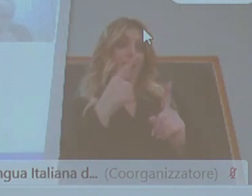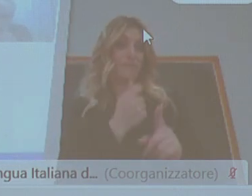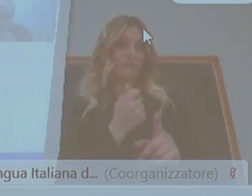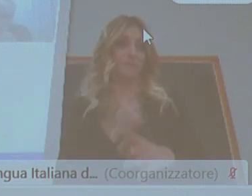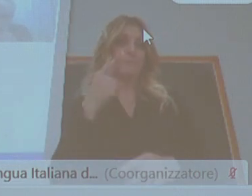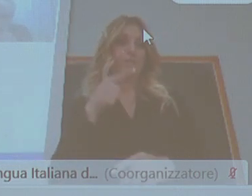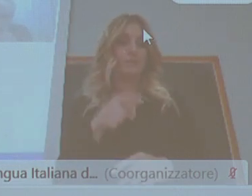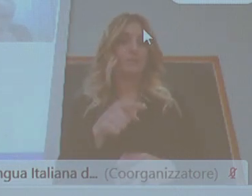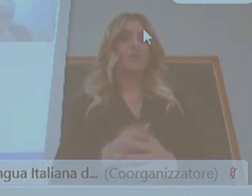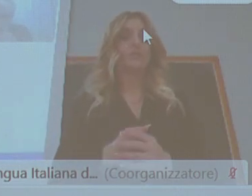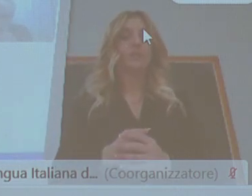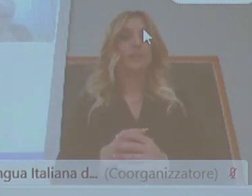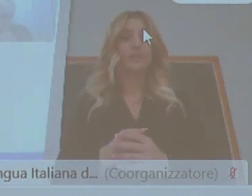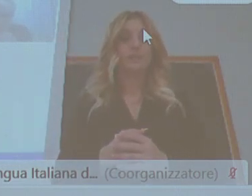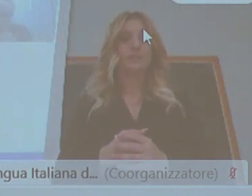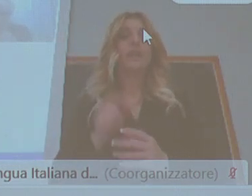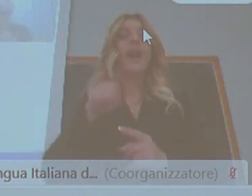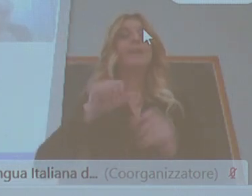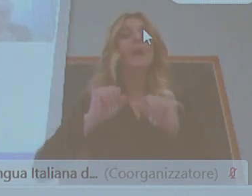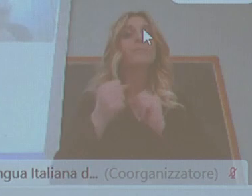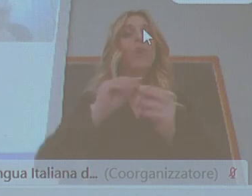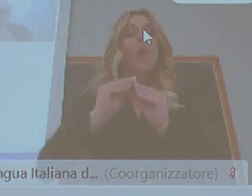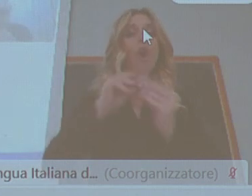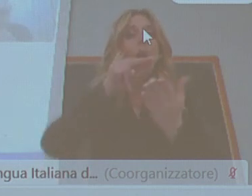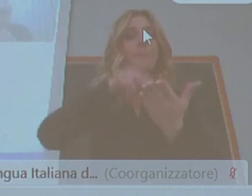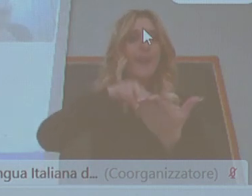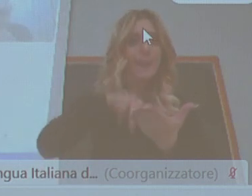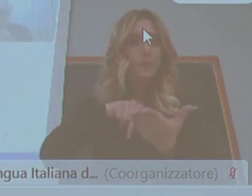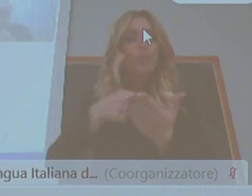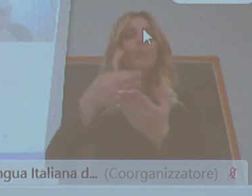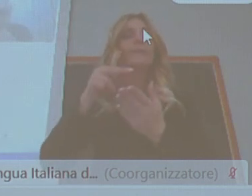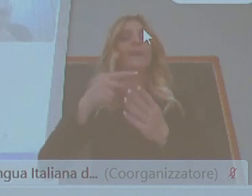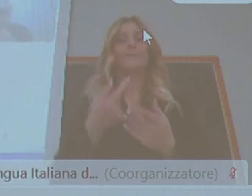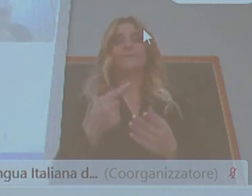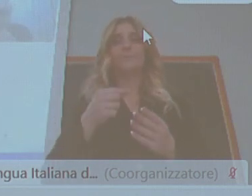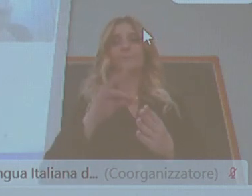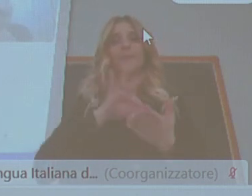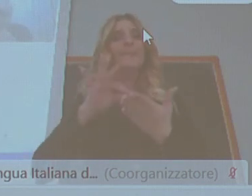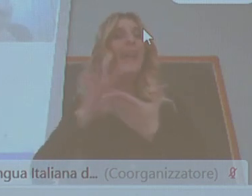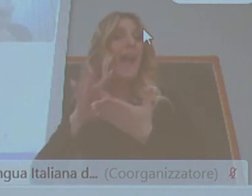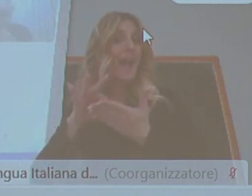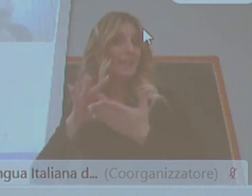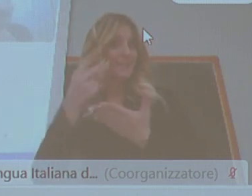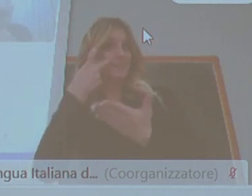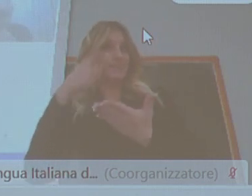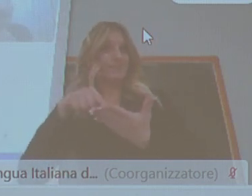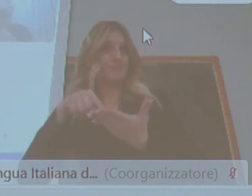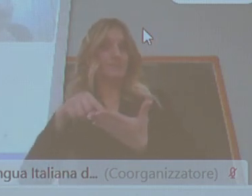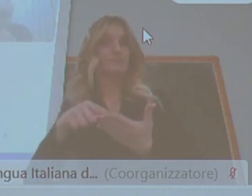modalità di lettura dei dati di riferimento. per poi cercare